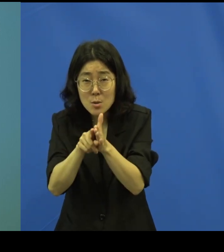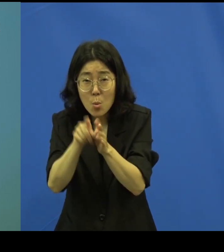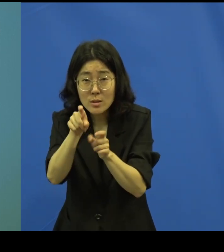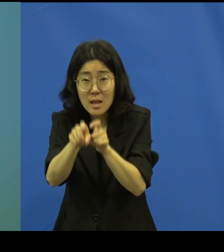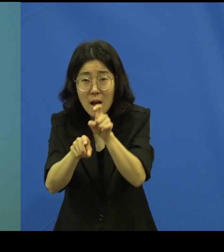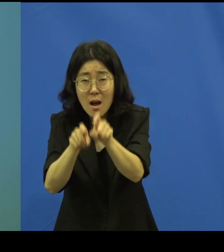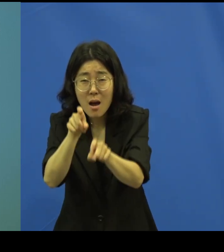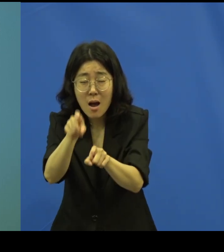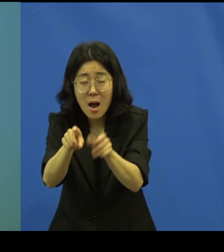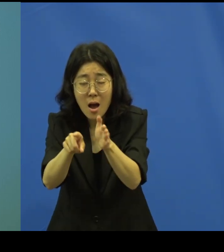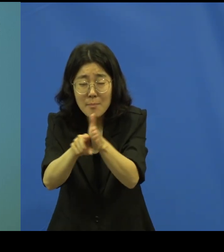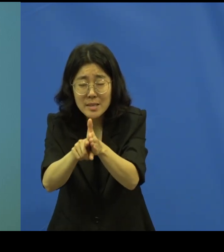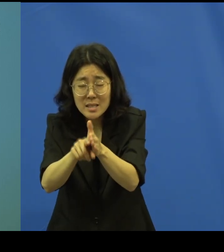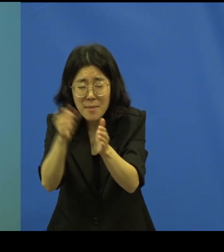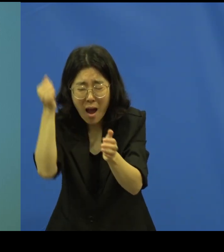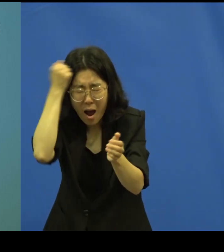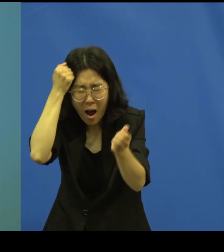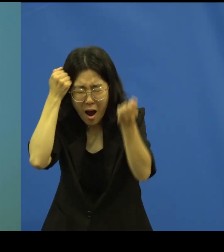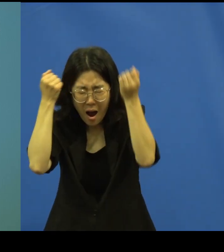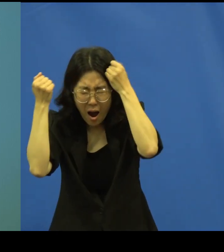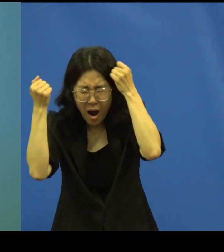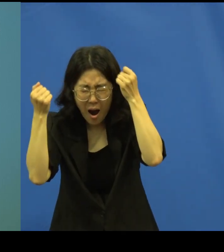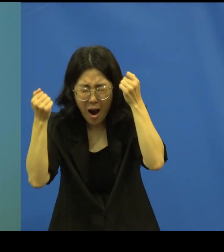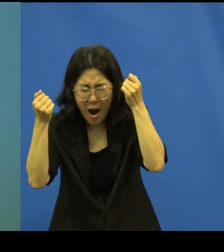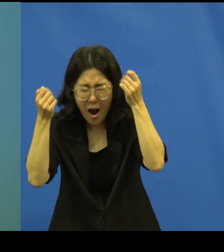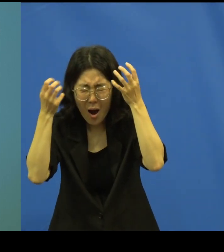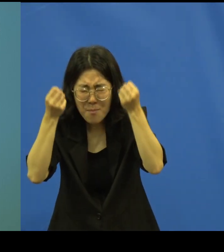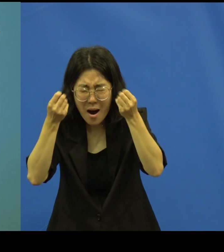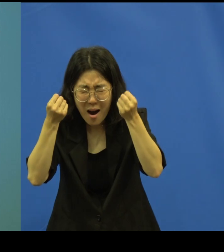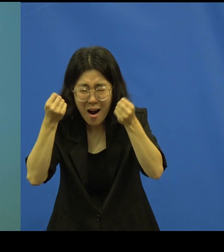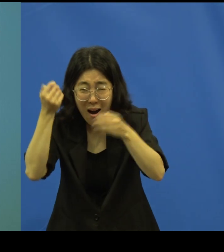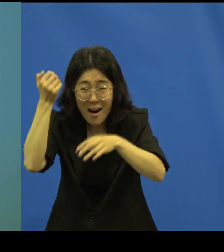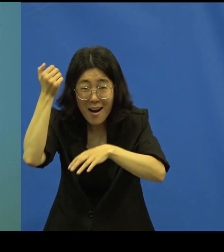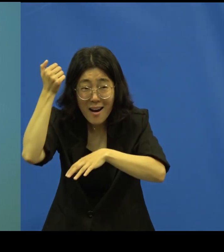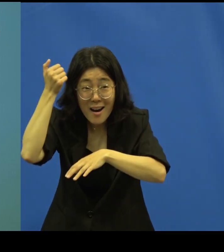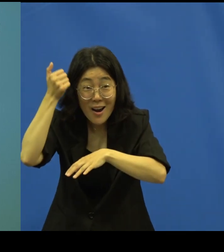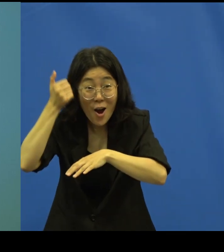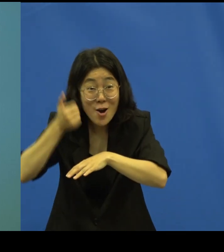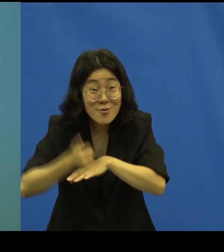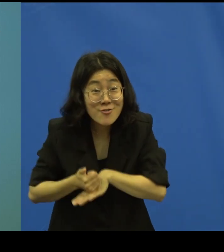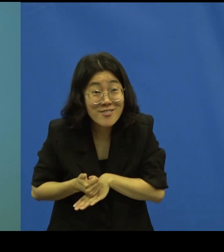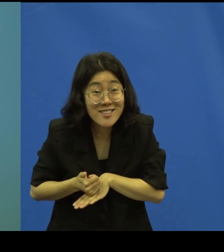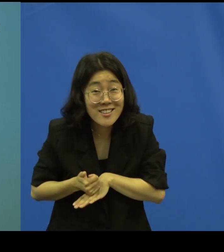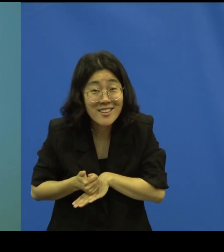오늘 요한이 살았던 그 시대의 모습이에요. 근데 결과는 어때요?